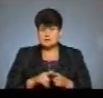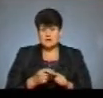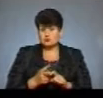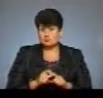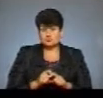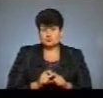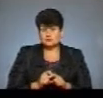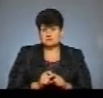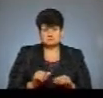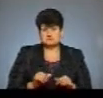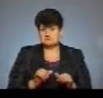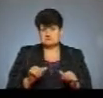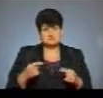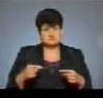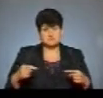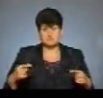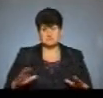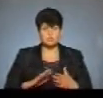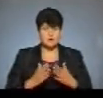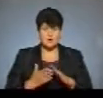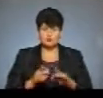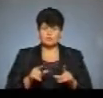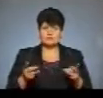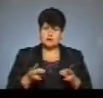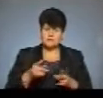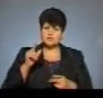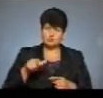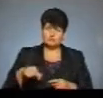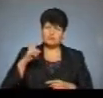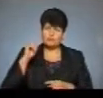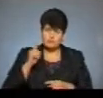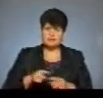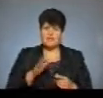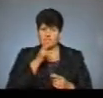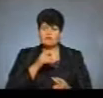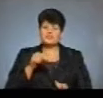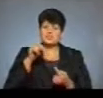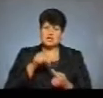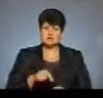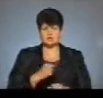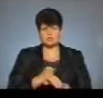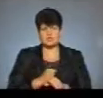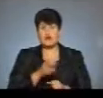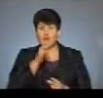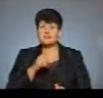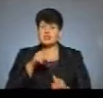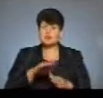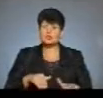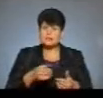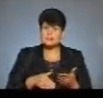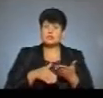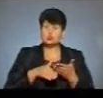поширена ситуація, тому бажано, щоб люди вміли це і вчасно робили. Адже вчасно надана допомога є